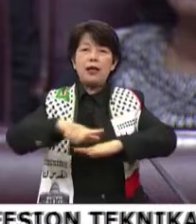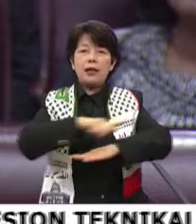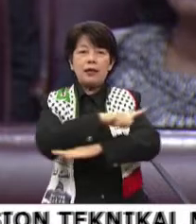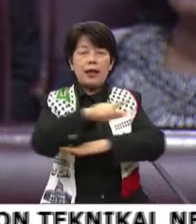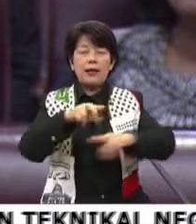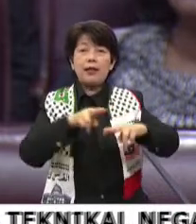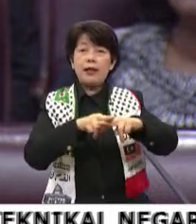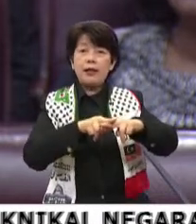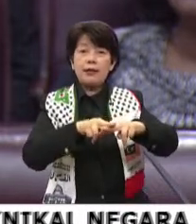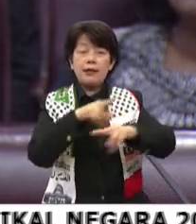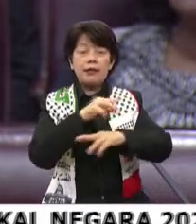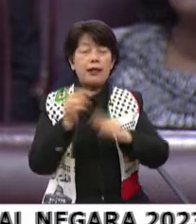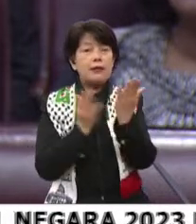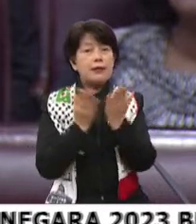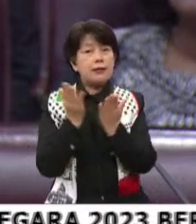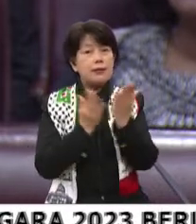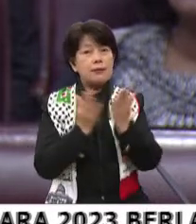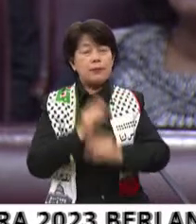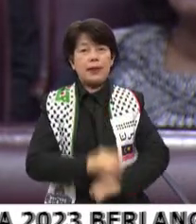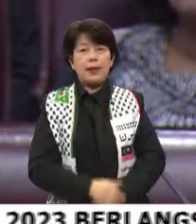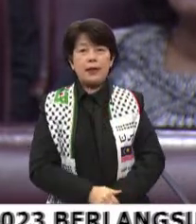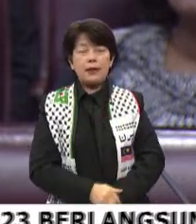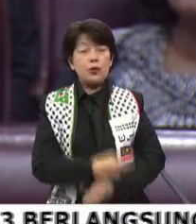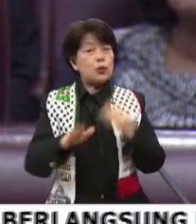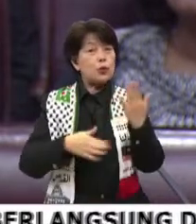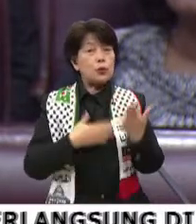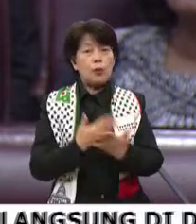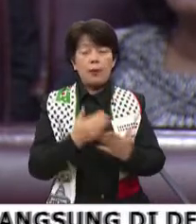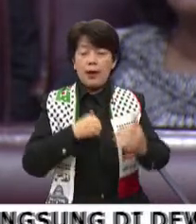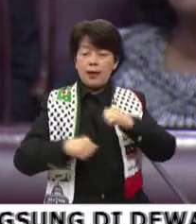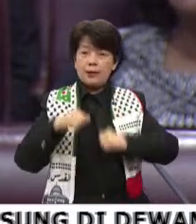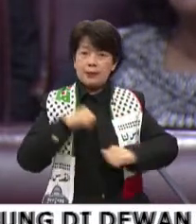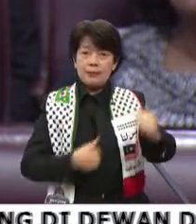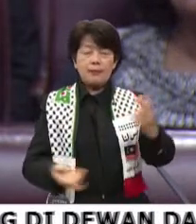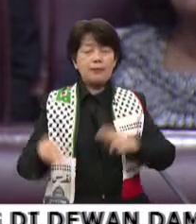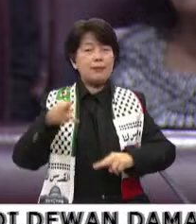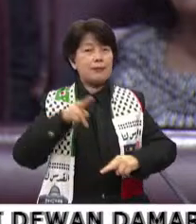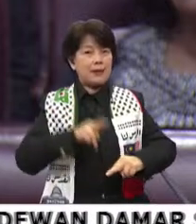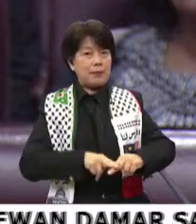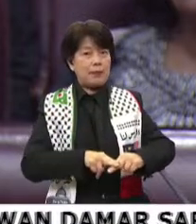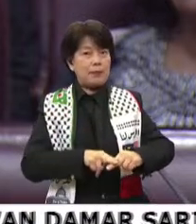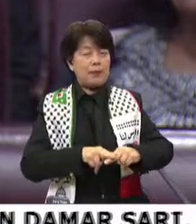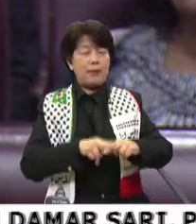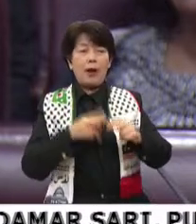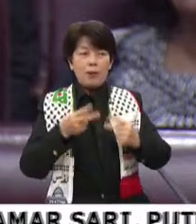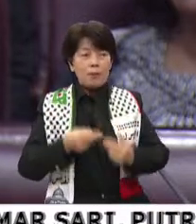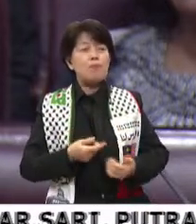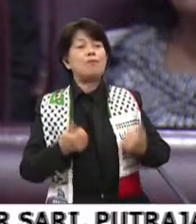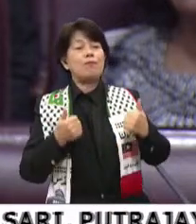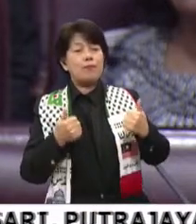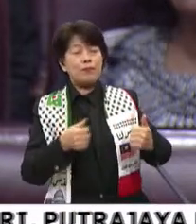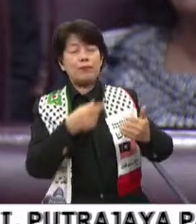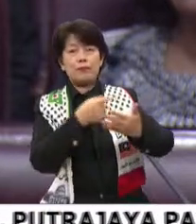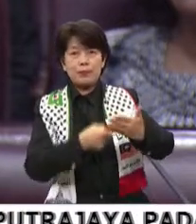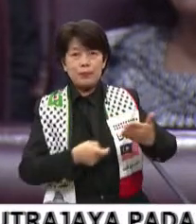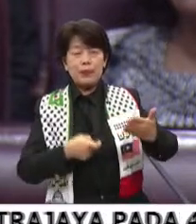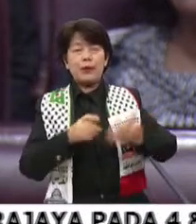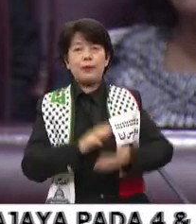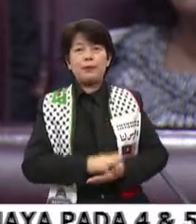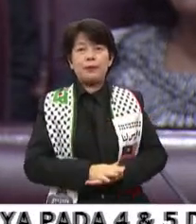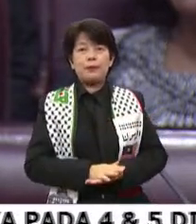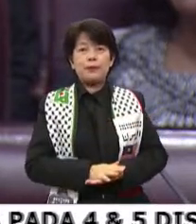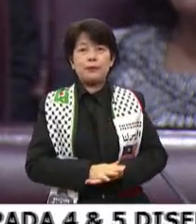pergudangan dan perkhidmatan serta aktiviti tambah nilai lain yang membentuk perkhidmatan logistik